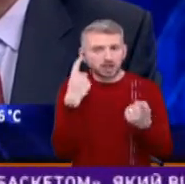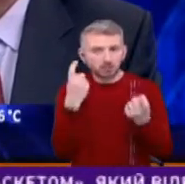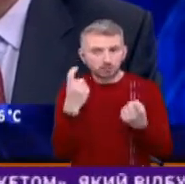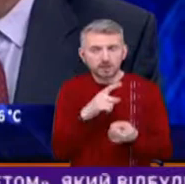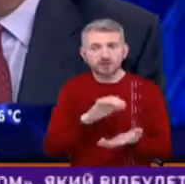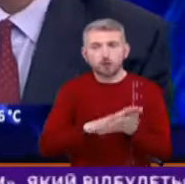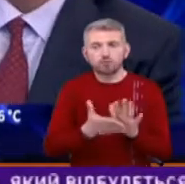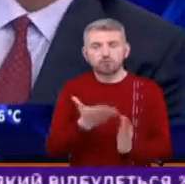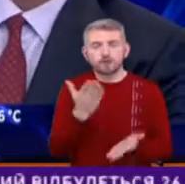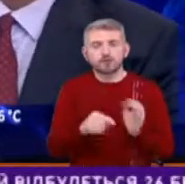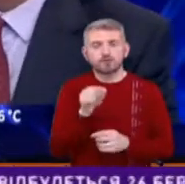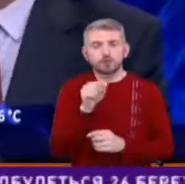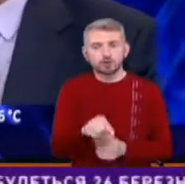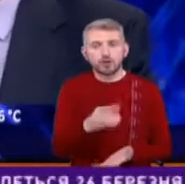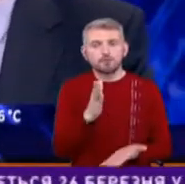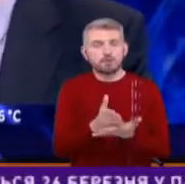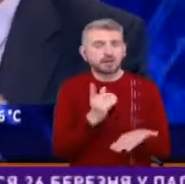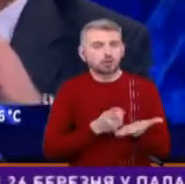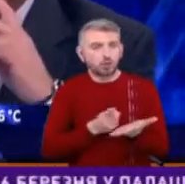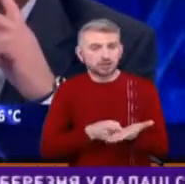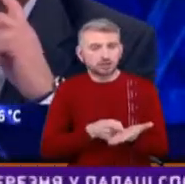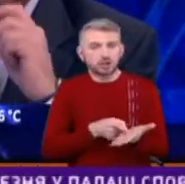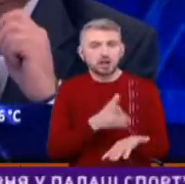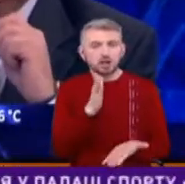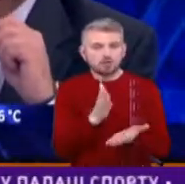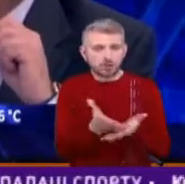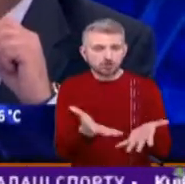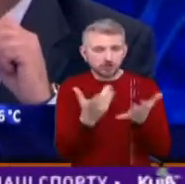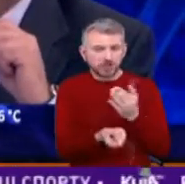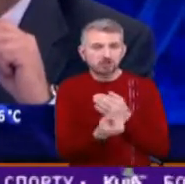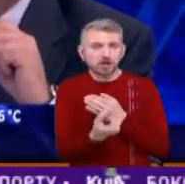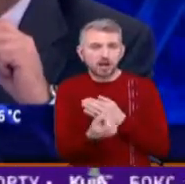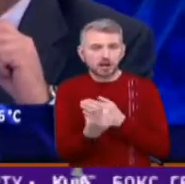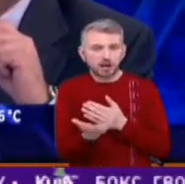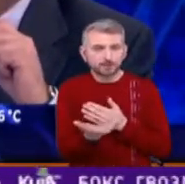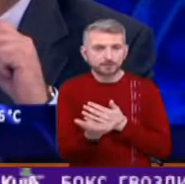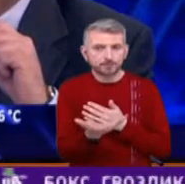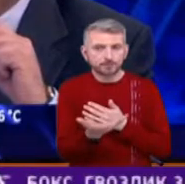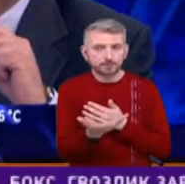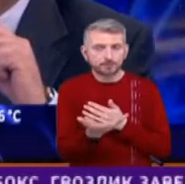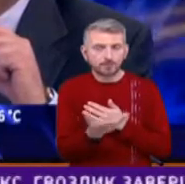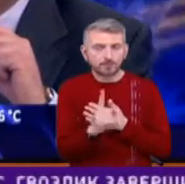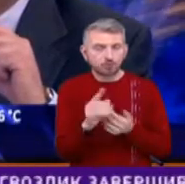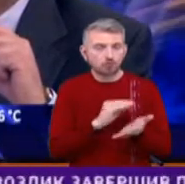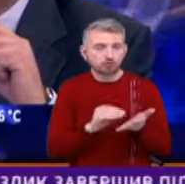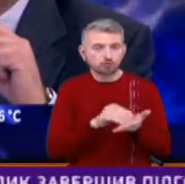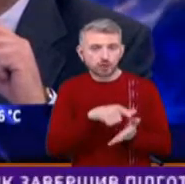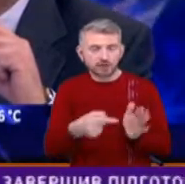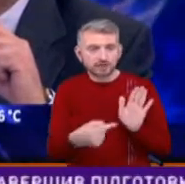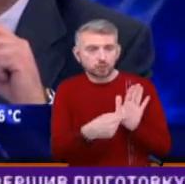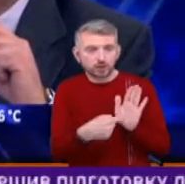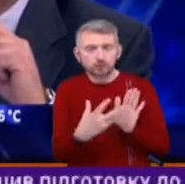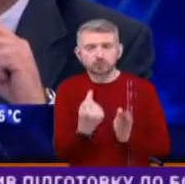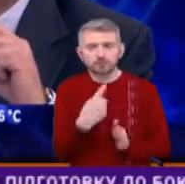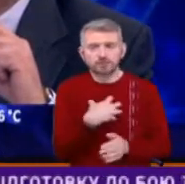За умов, якщо вона має докази, вона має чіткі джерела, на що журналісти посилаються. І ще дуже